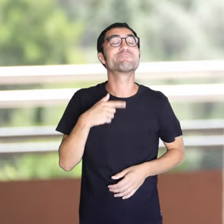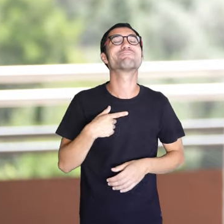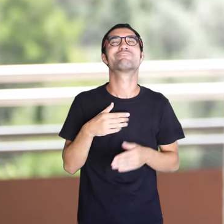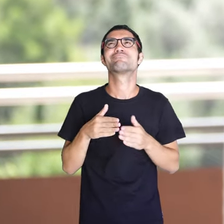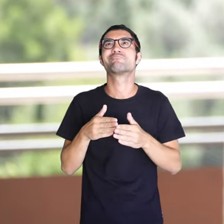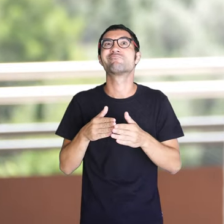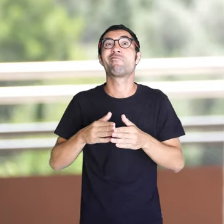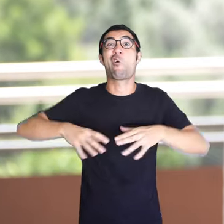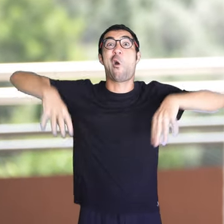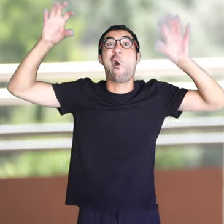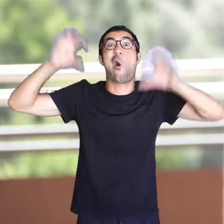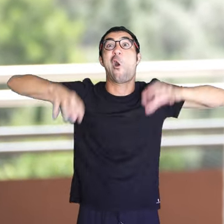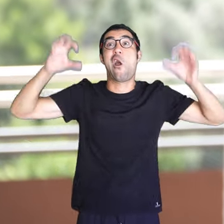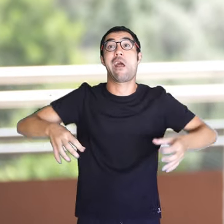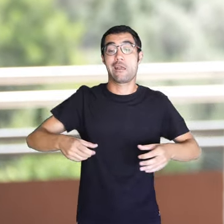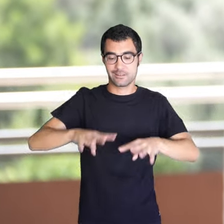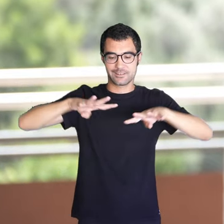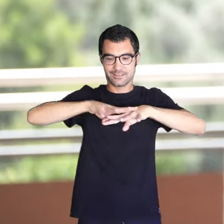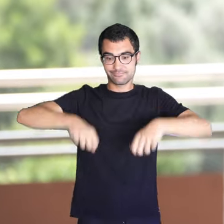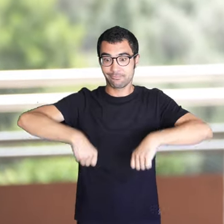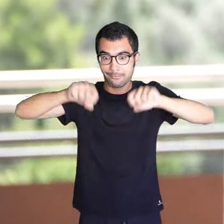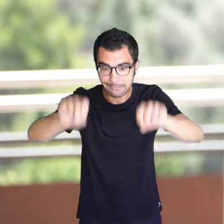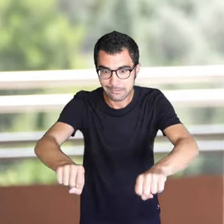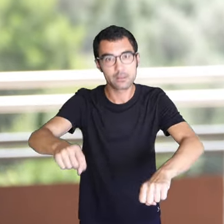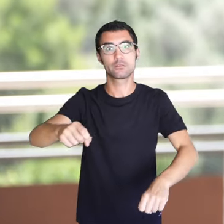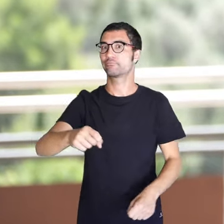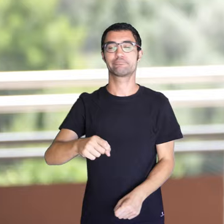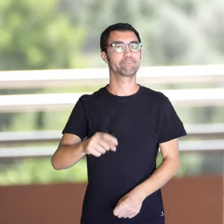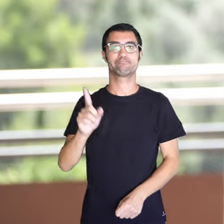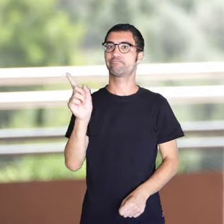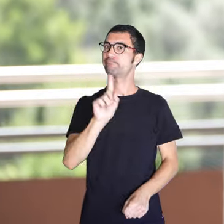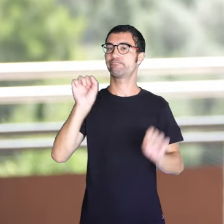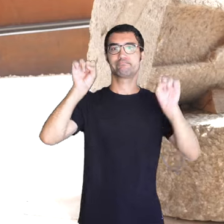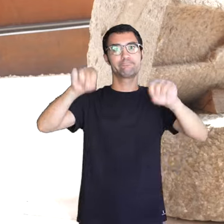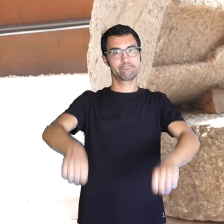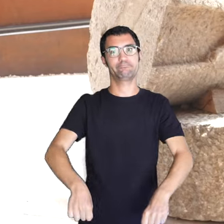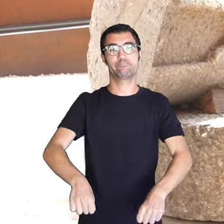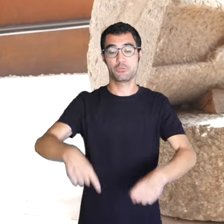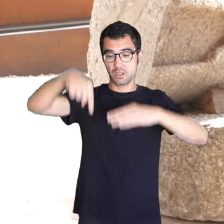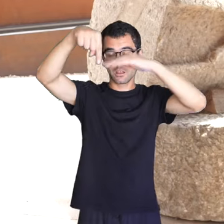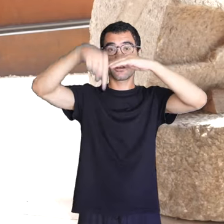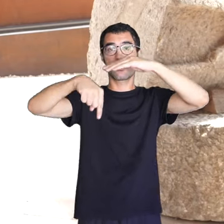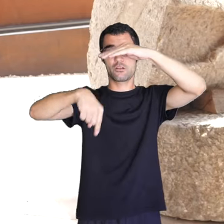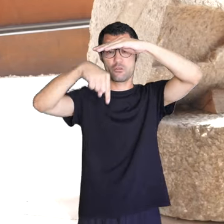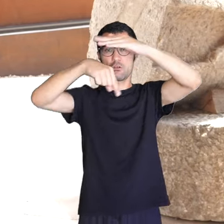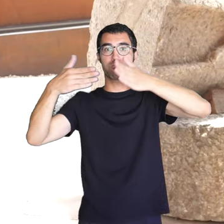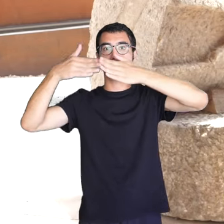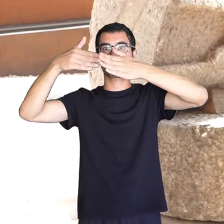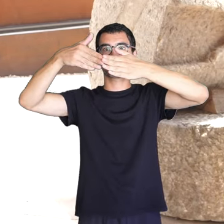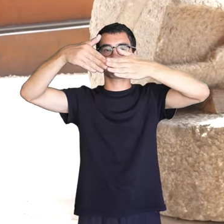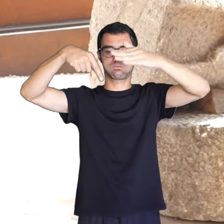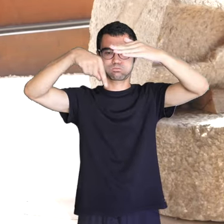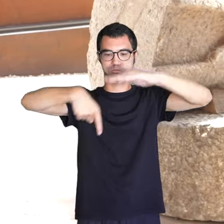moment donat, que no hi pot posar cap xarxa, perquè et trobaràs un megabarco fondejat allà